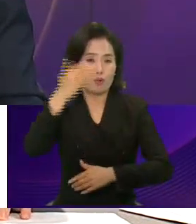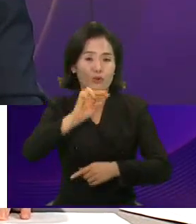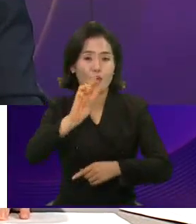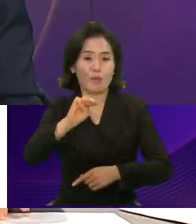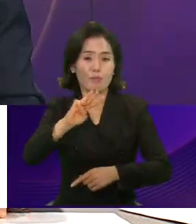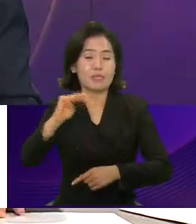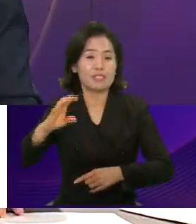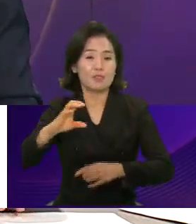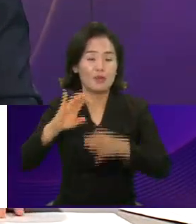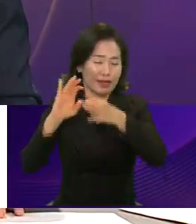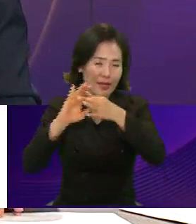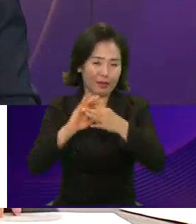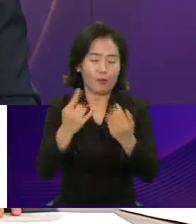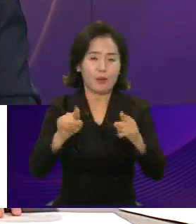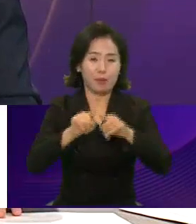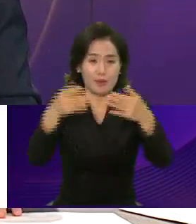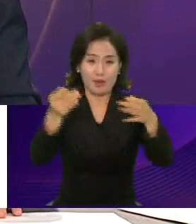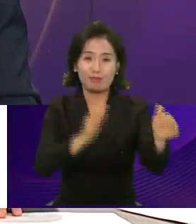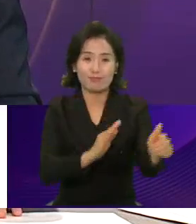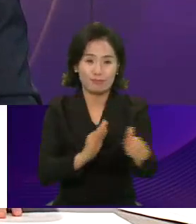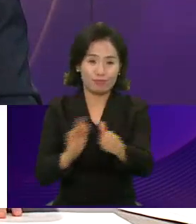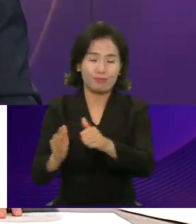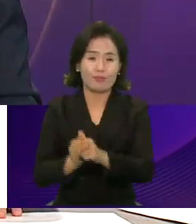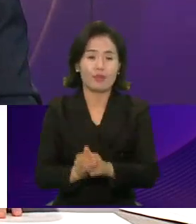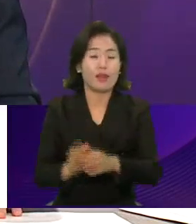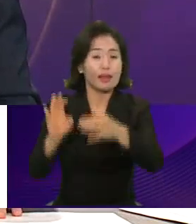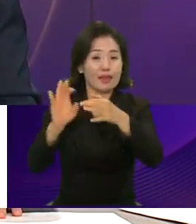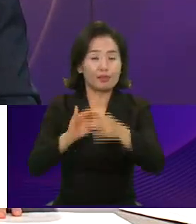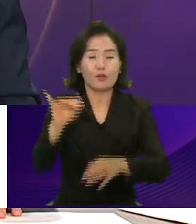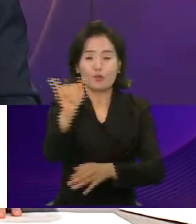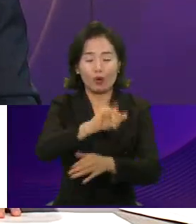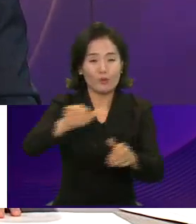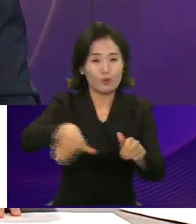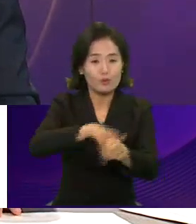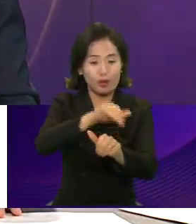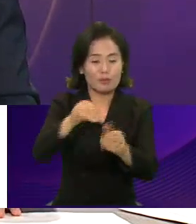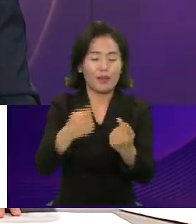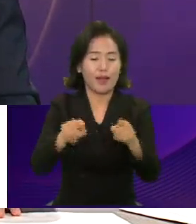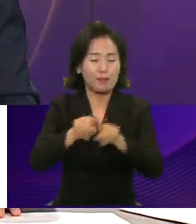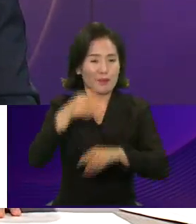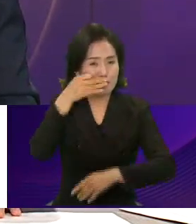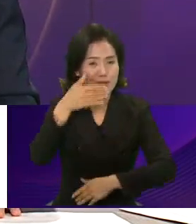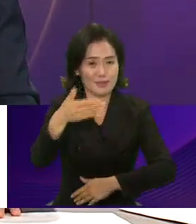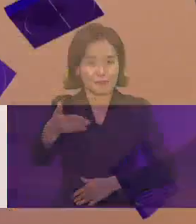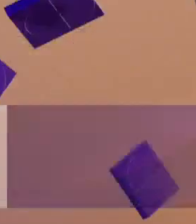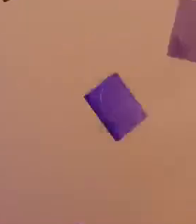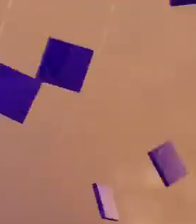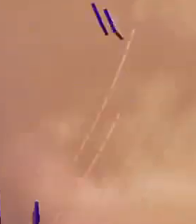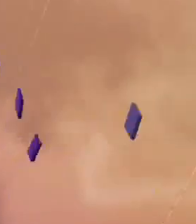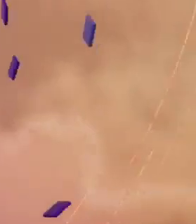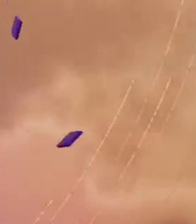MBC 채널을 통해 계속해서 함께 하실 수 있습니다. 그럼 계속해서 전국 상황 함께 하시겠습니다.